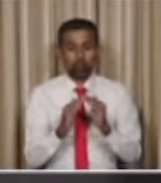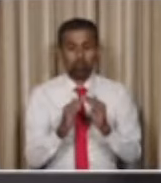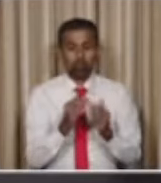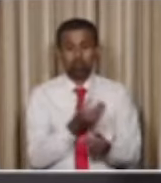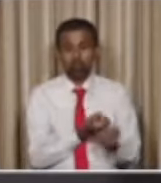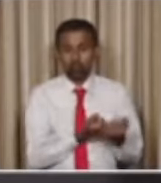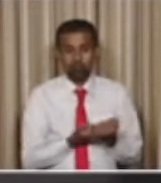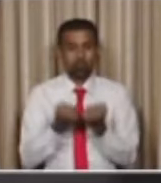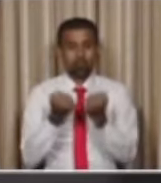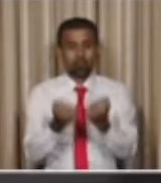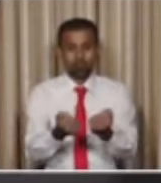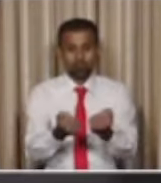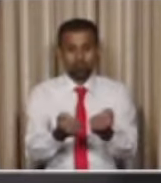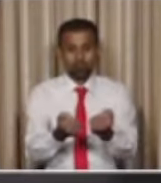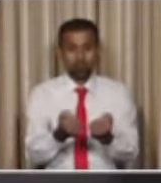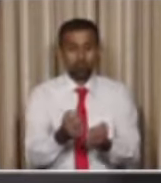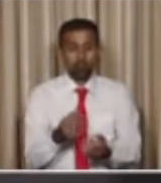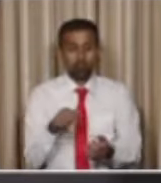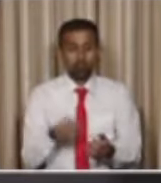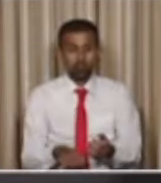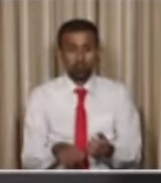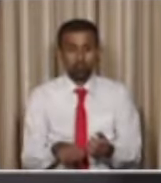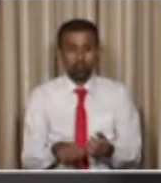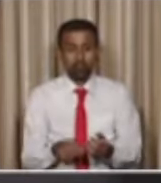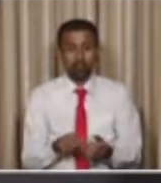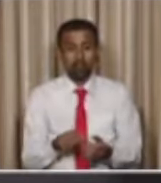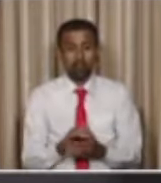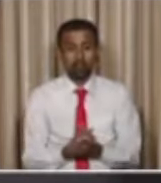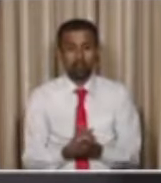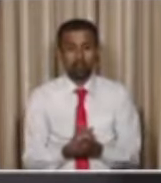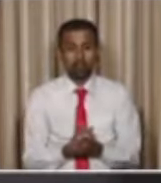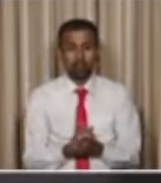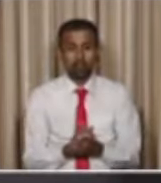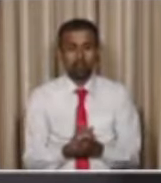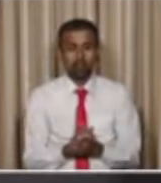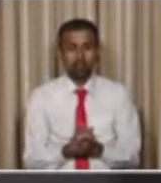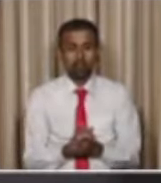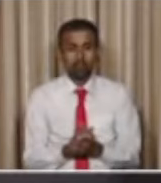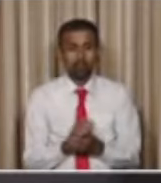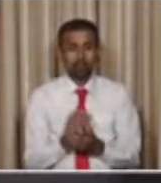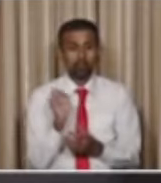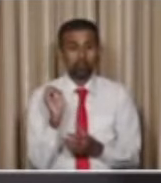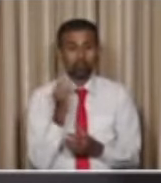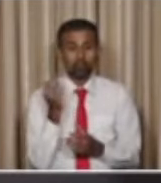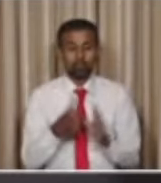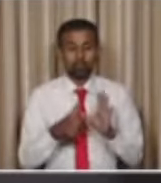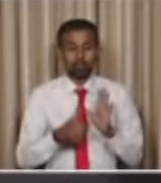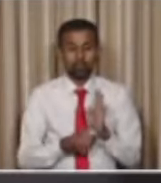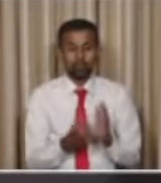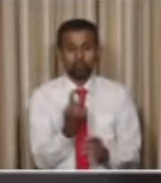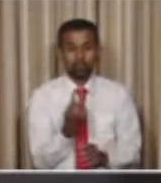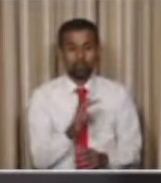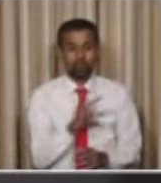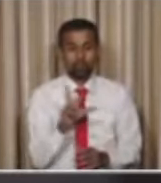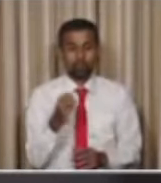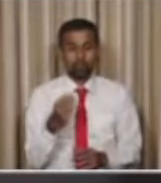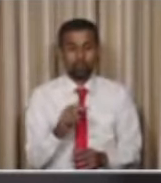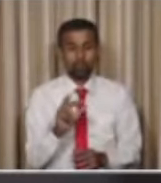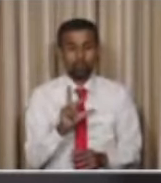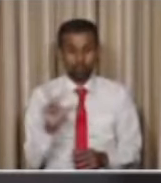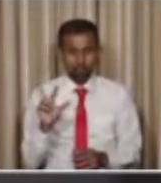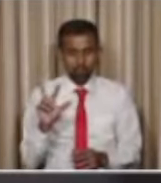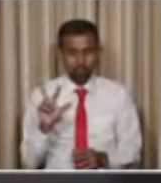වෙත රැගෙන යාමට සුවසැරිය සමත් වී ඇති බවයි. සුවසැරිය පනත 2018 අංක 18